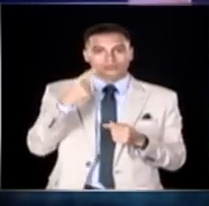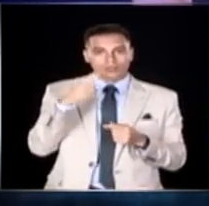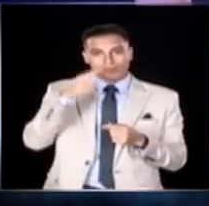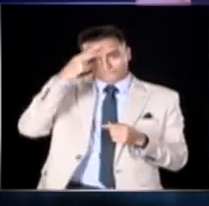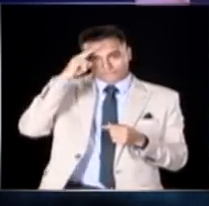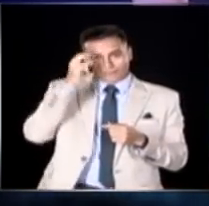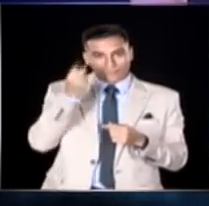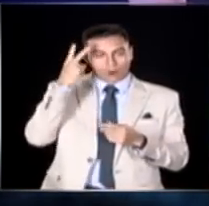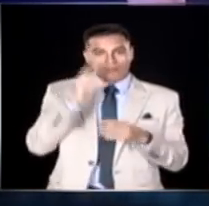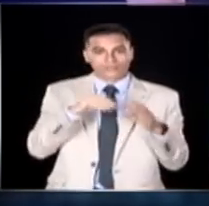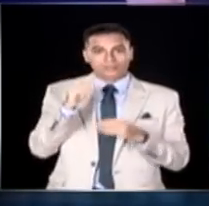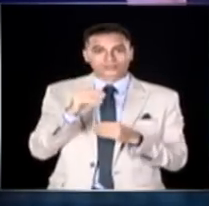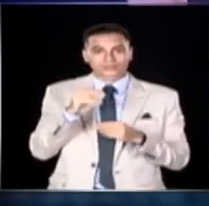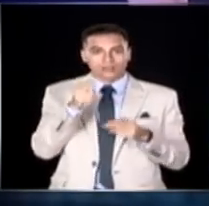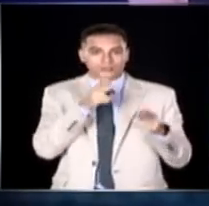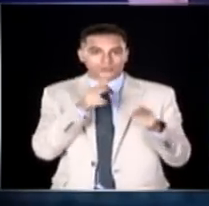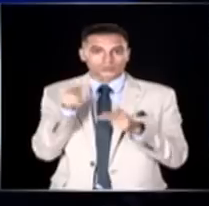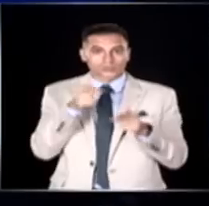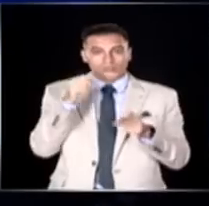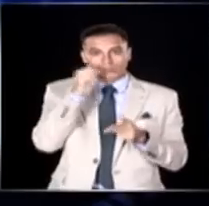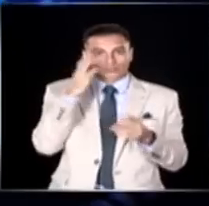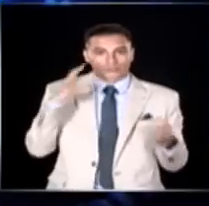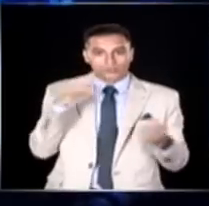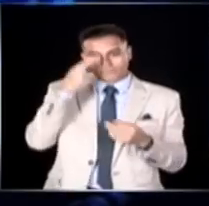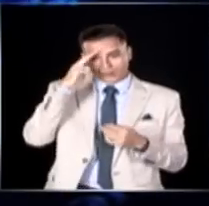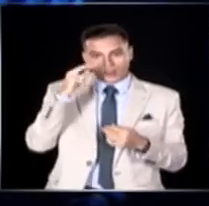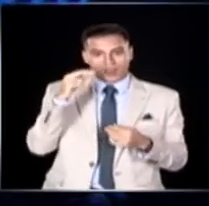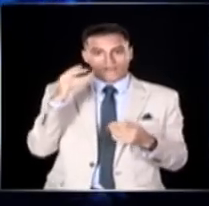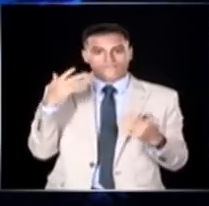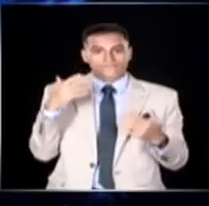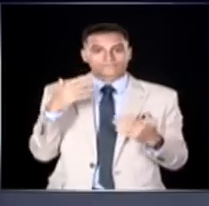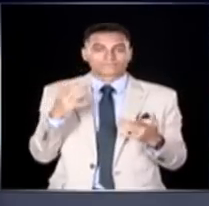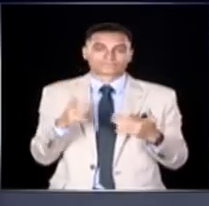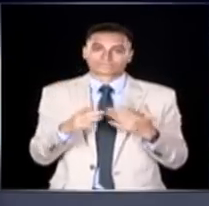الموسيقى التصويرية مسلسل أفراح القبة؟ أفراح القبة.